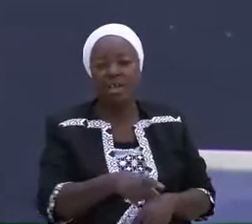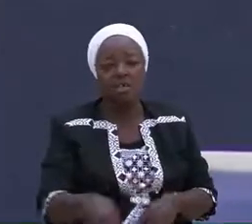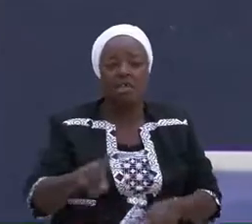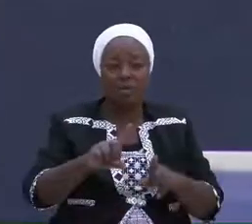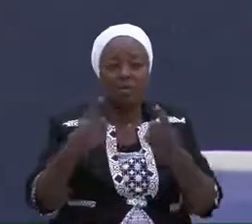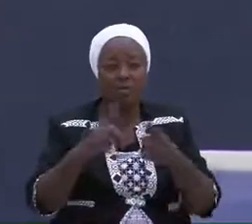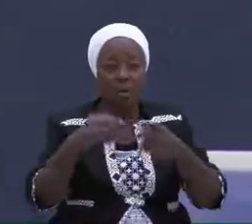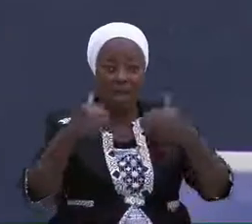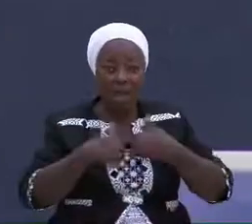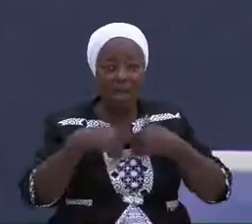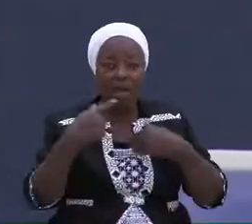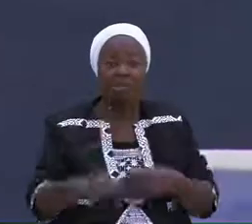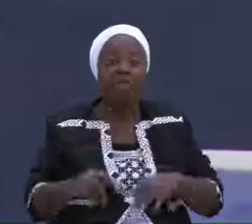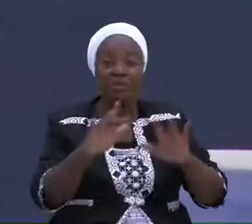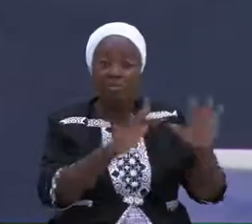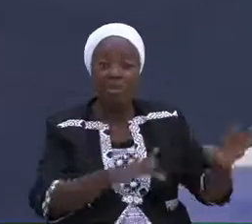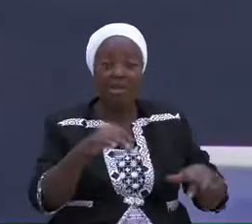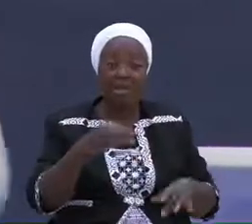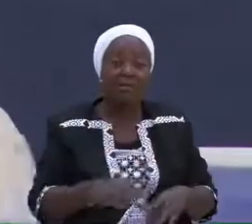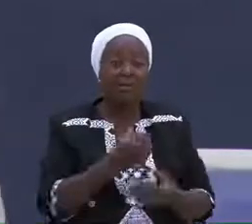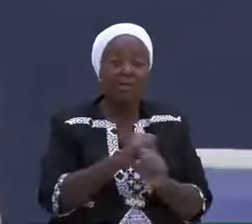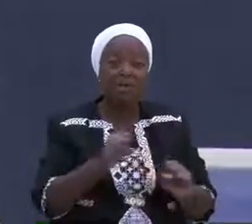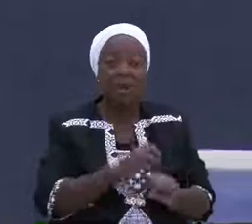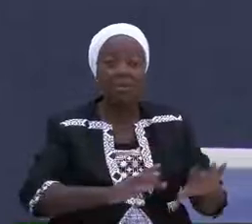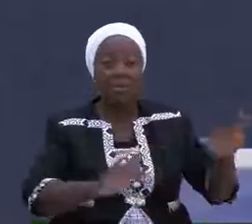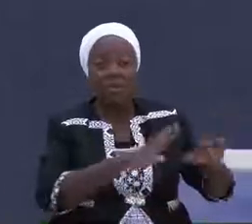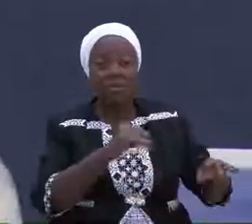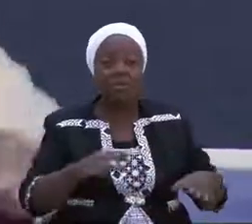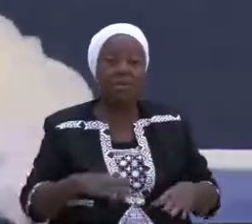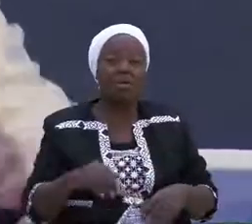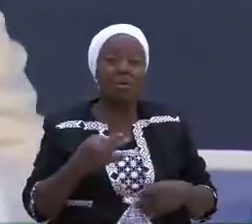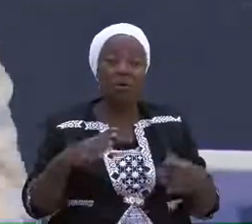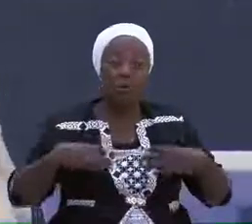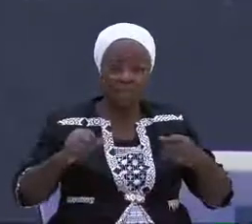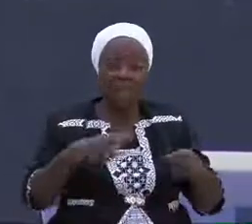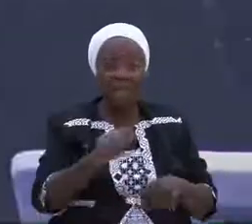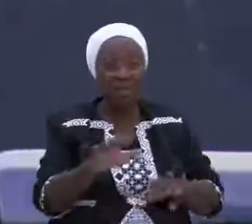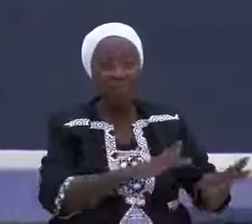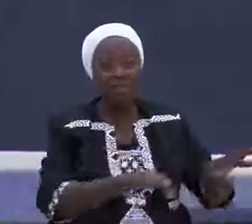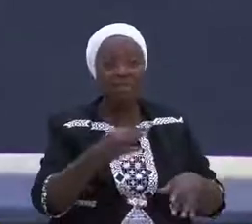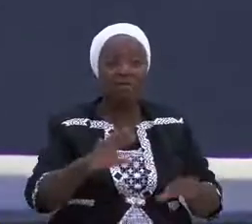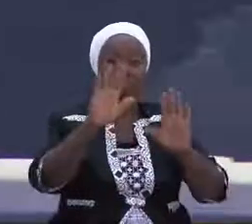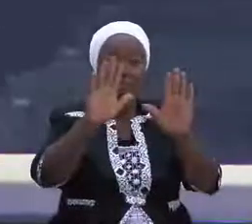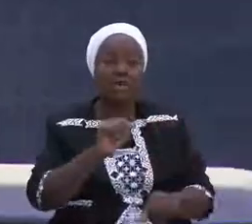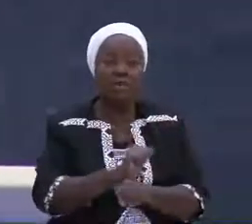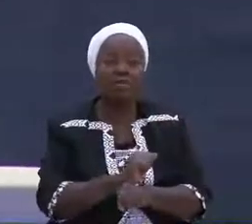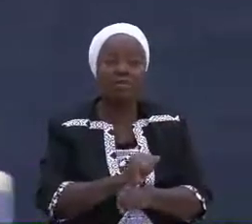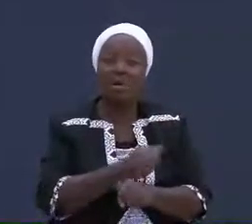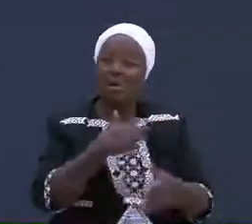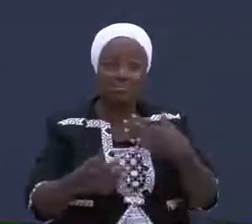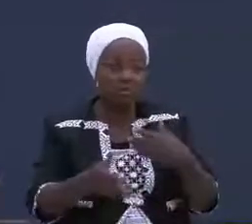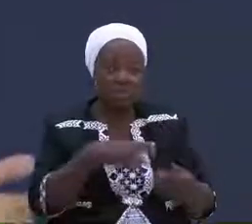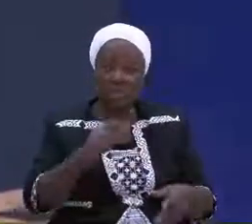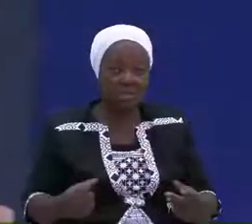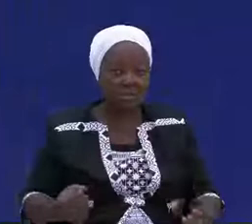La manière de recevoir la miséricorde, la compassion pour la guérison et la compassion pour le